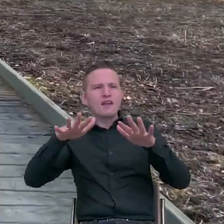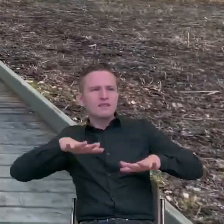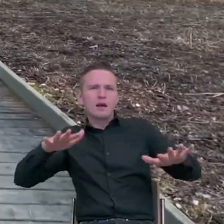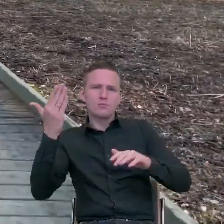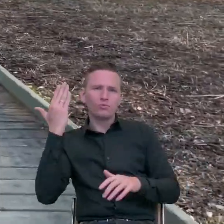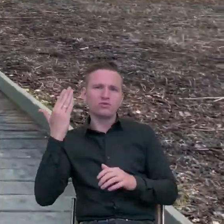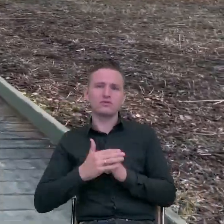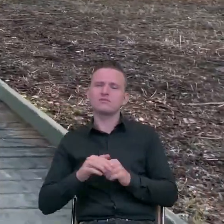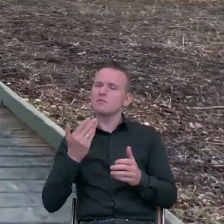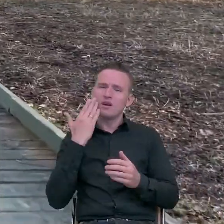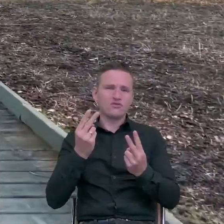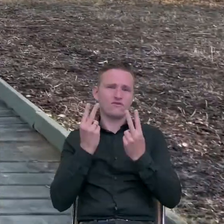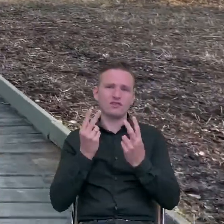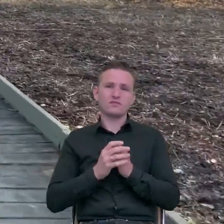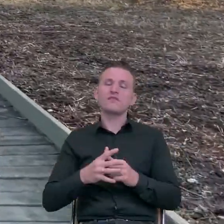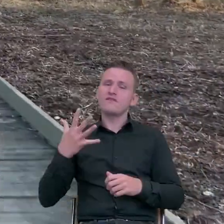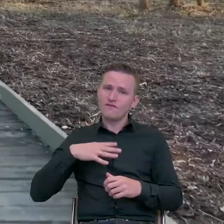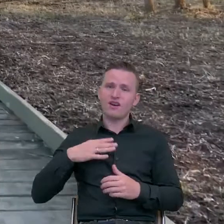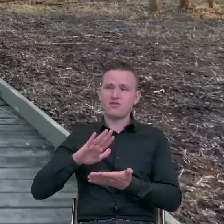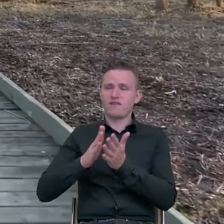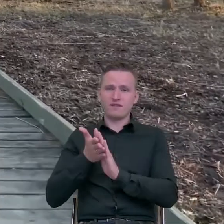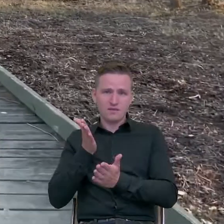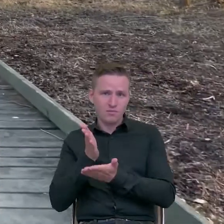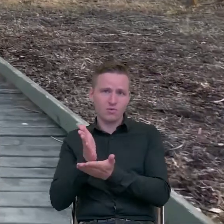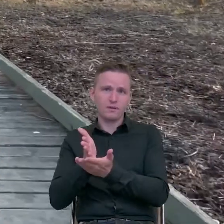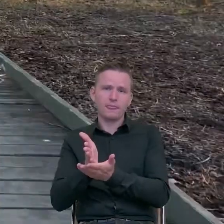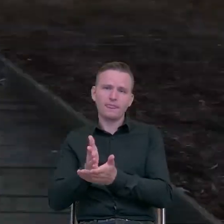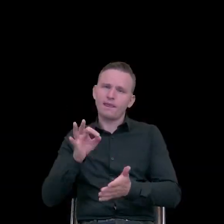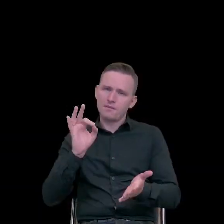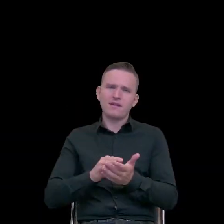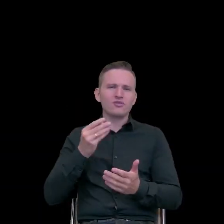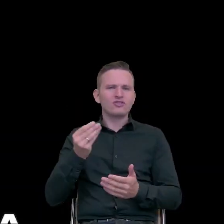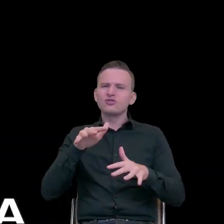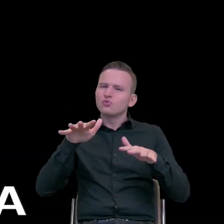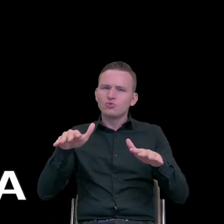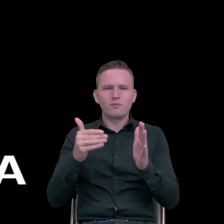warto sobie pomagać. Naprawdę, tak niewiele potrzeba, by zmienić świat.